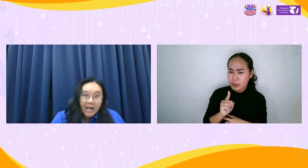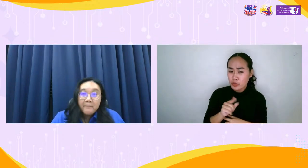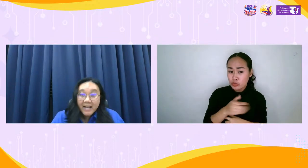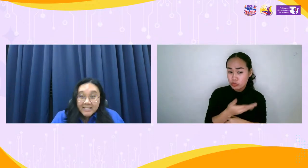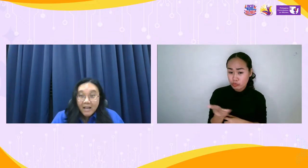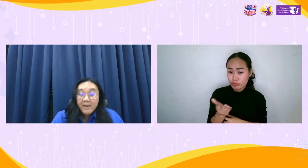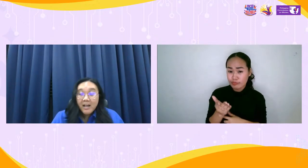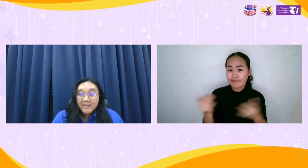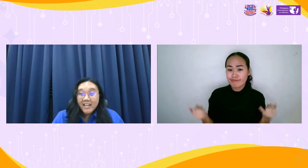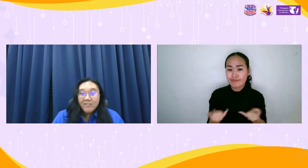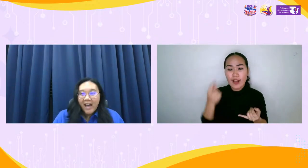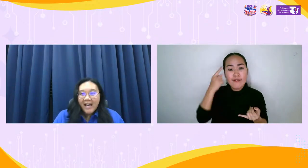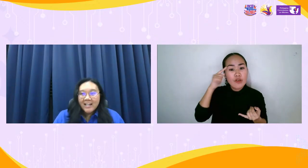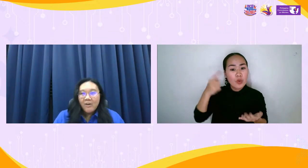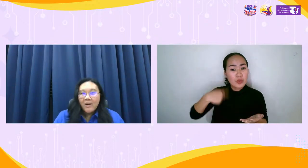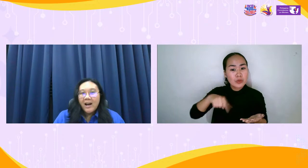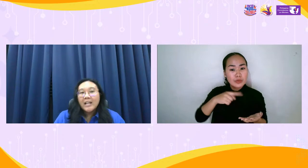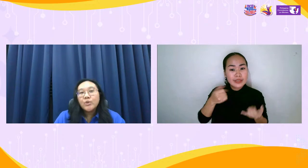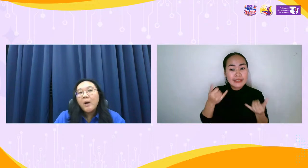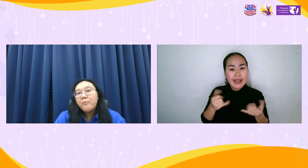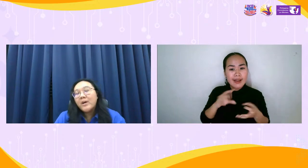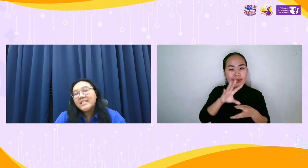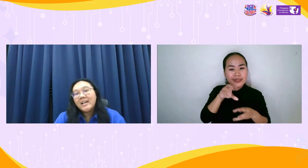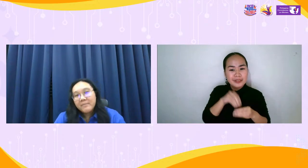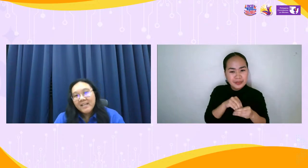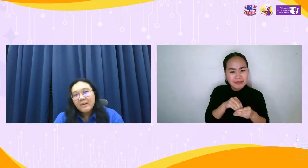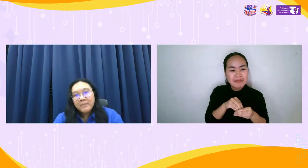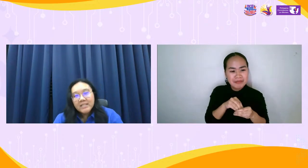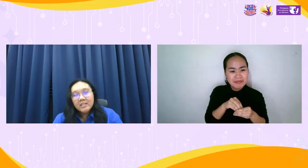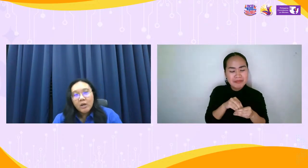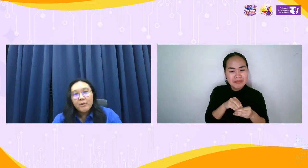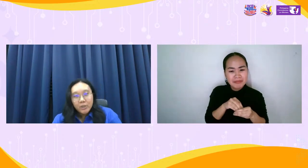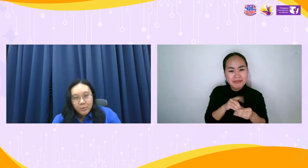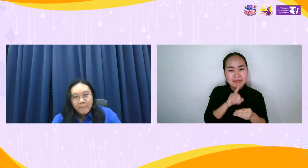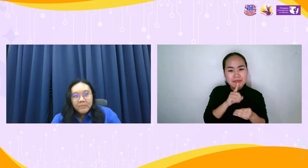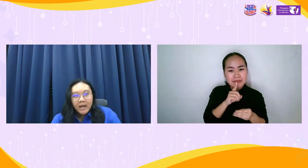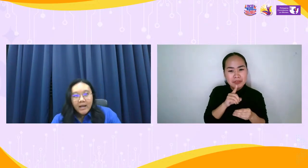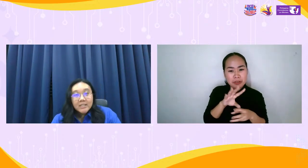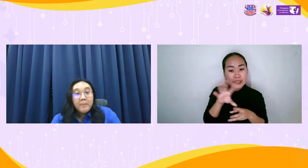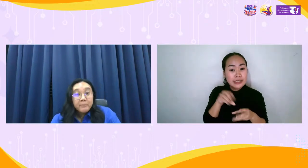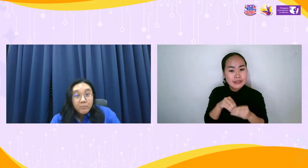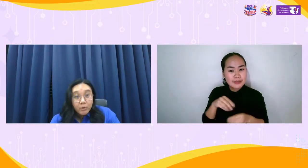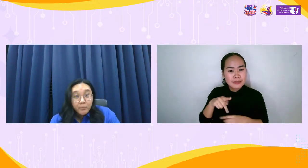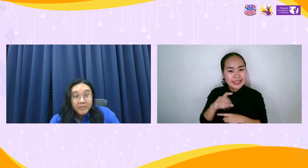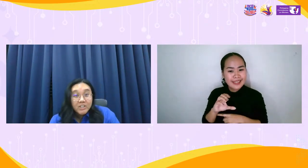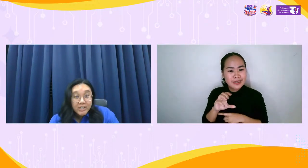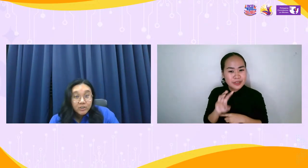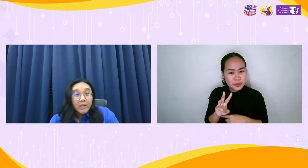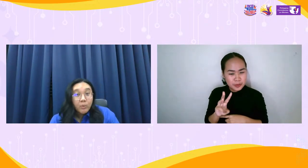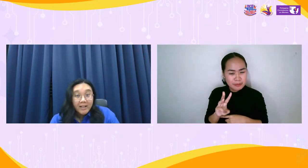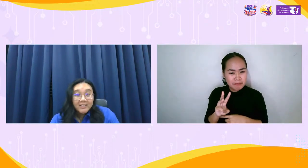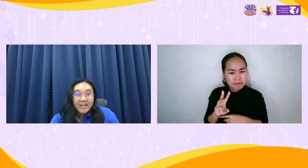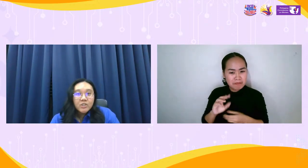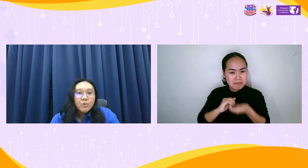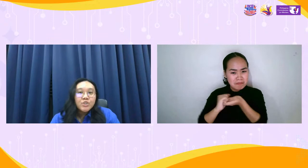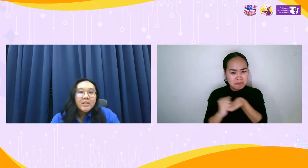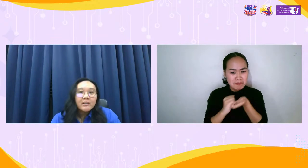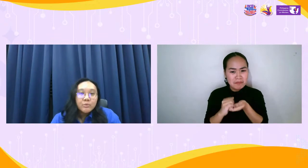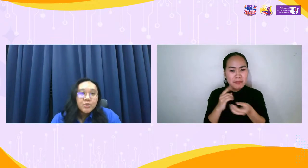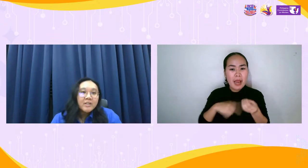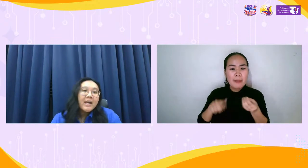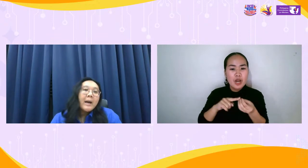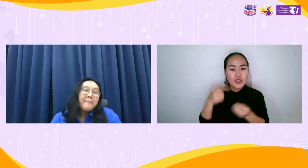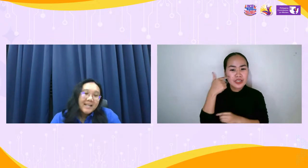para makasama kami ngayong araw. Katuwang po kasi kami ng PCW sa pag-promote po ng gender equality and